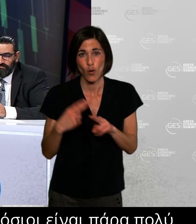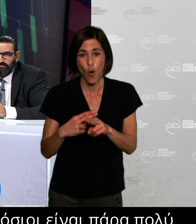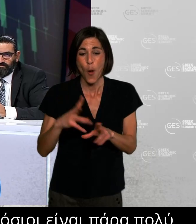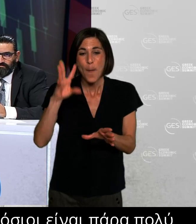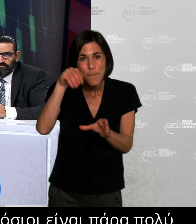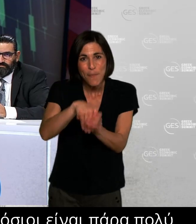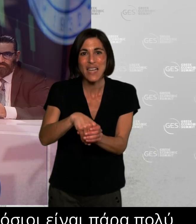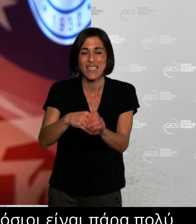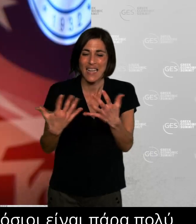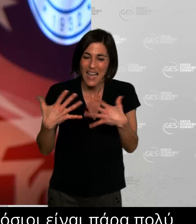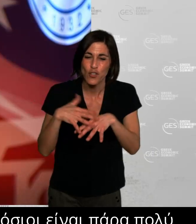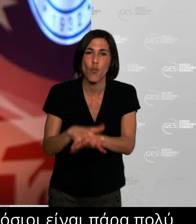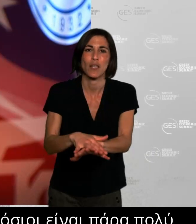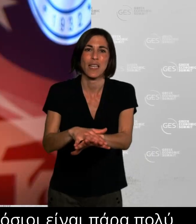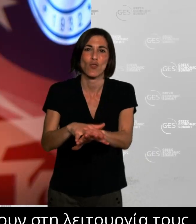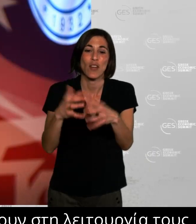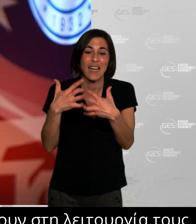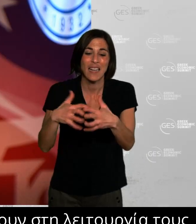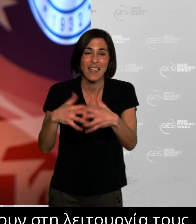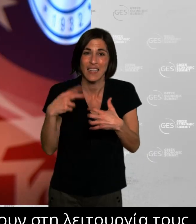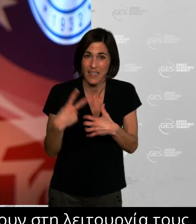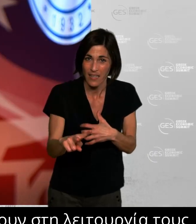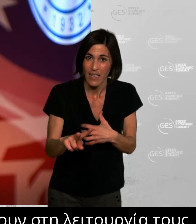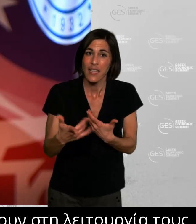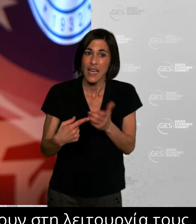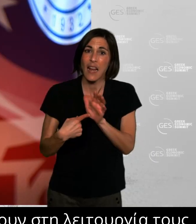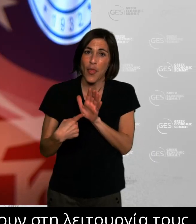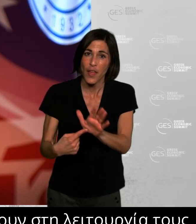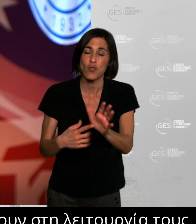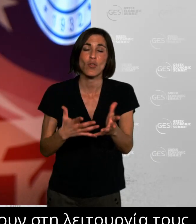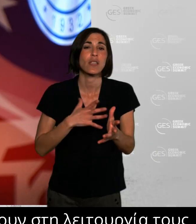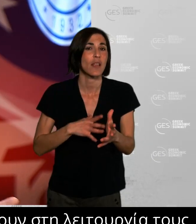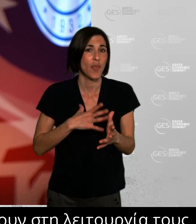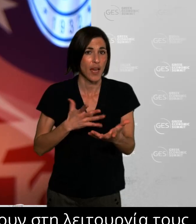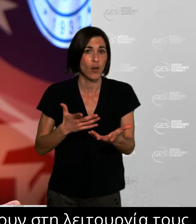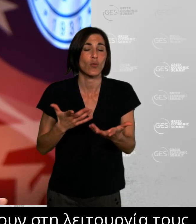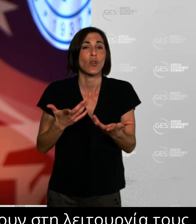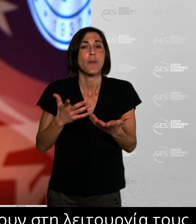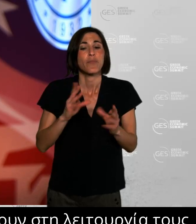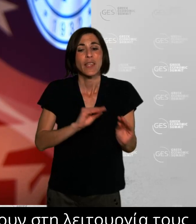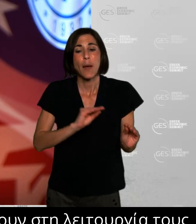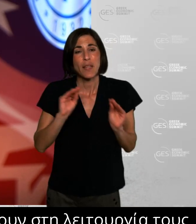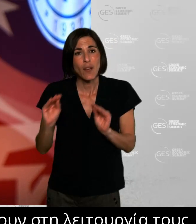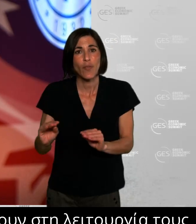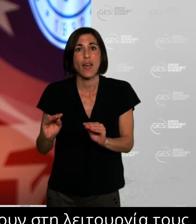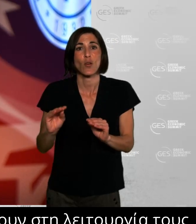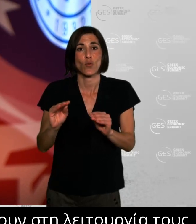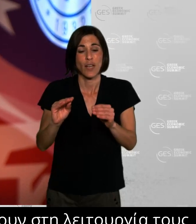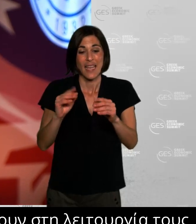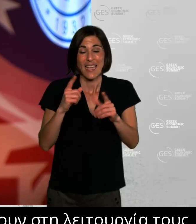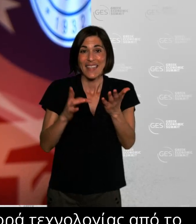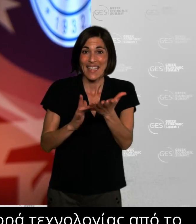τους και να αναδείξουν τη βούλησή τους για μεταφορά τεχνολογίας από το ερευνητικό εργαστήριο στην